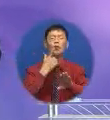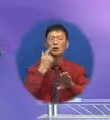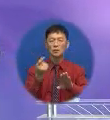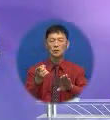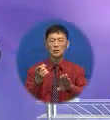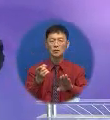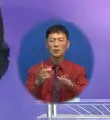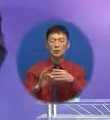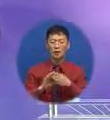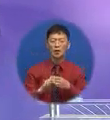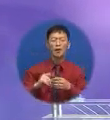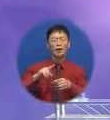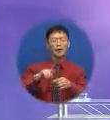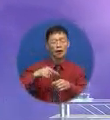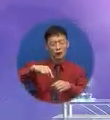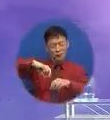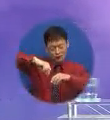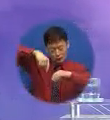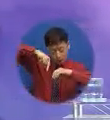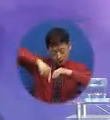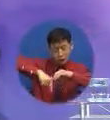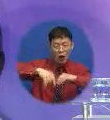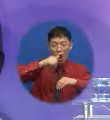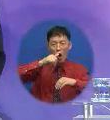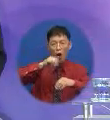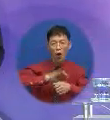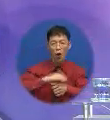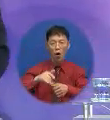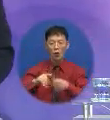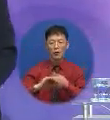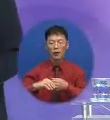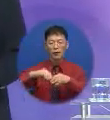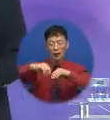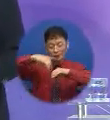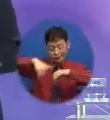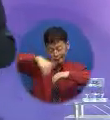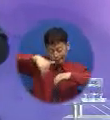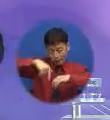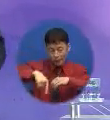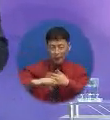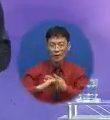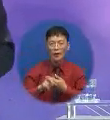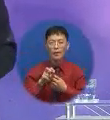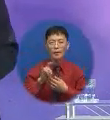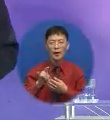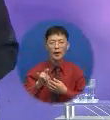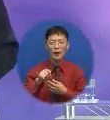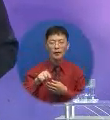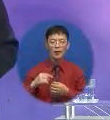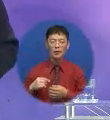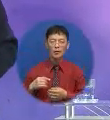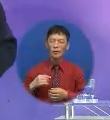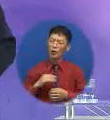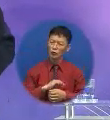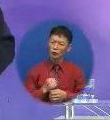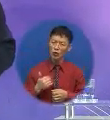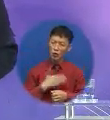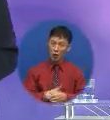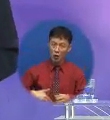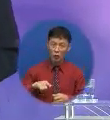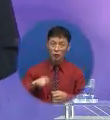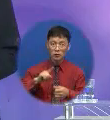냉동고에다 보관하잖아요. 그러니까 이 천연 냉동고 땅 밑에 잘 보관이 돼 있는 거예요. 그래서 땅을 파갖고 그 매머드의